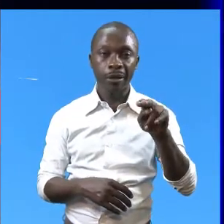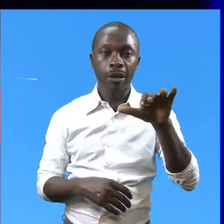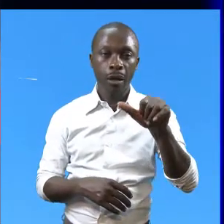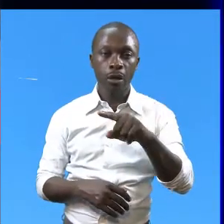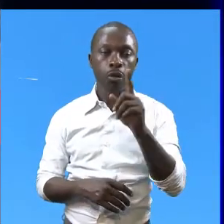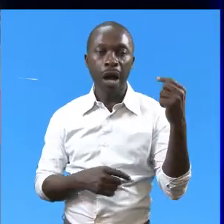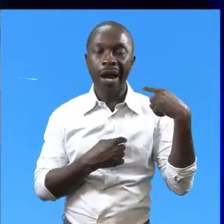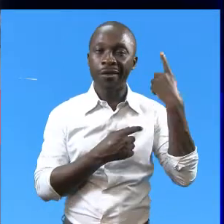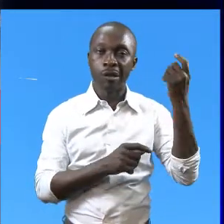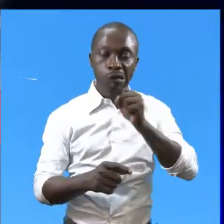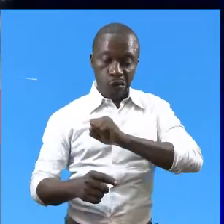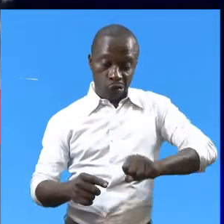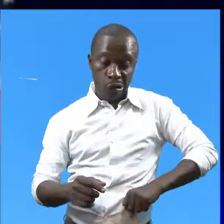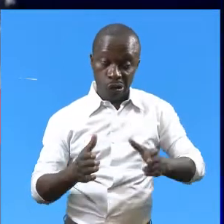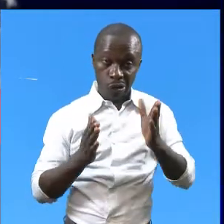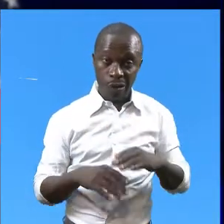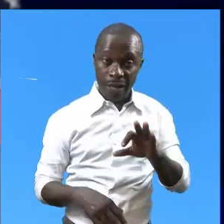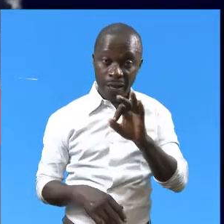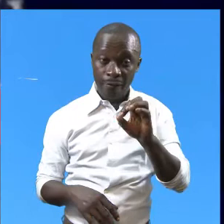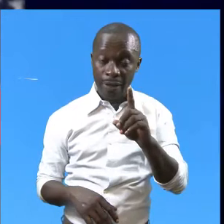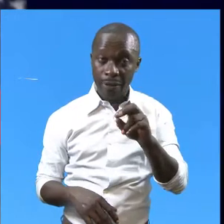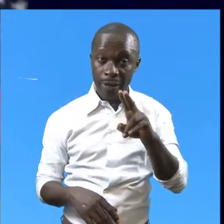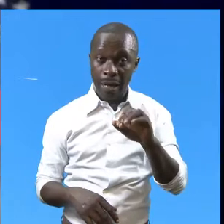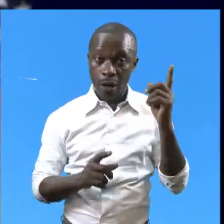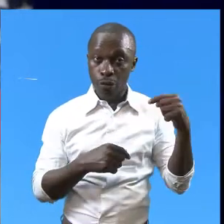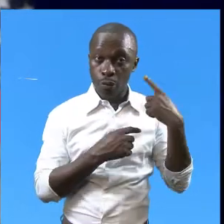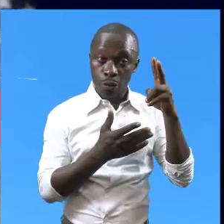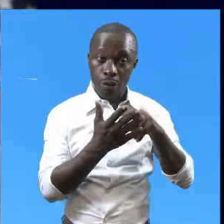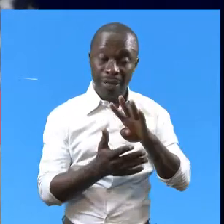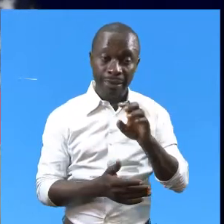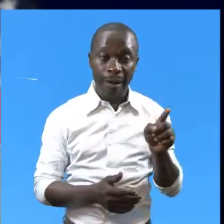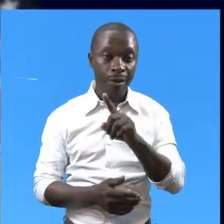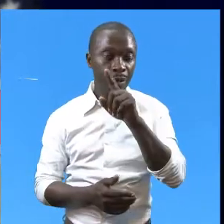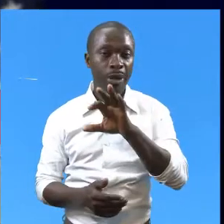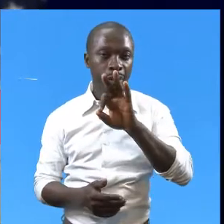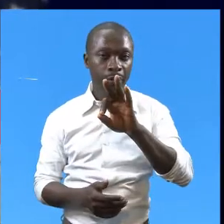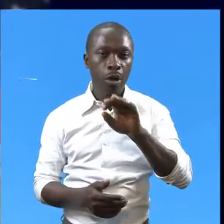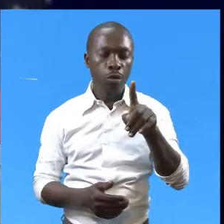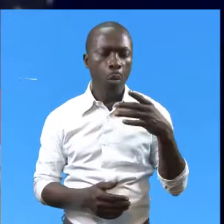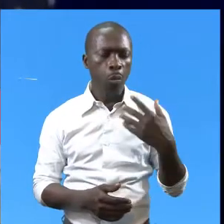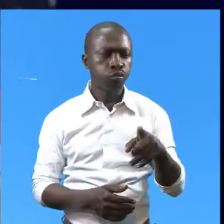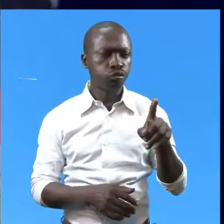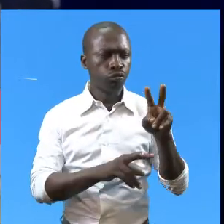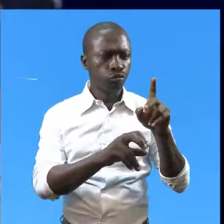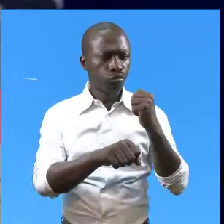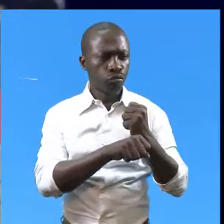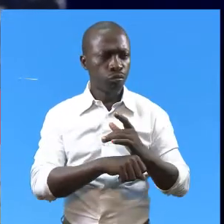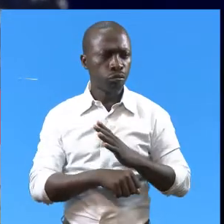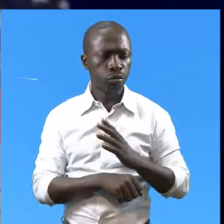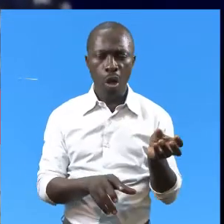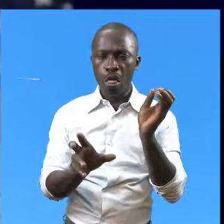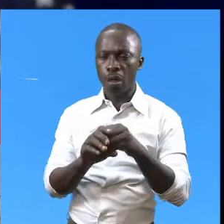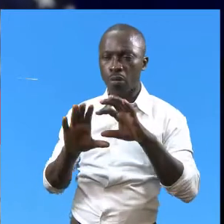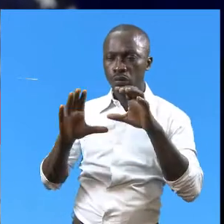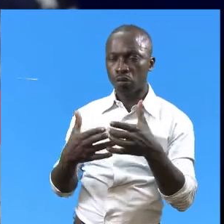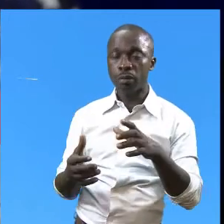Sénateur fédéral pour le Delaware de 1973 à 2009, il a été considéré comme appartenant à l'aile droite du Parti